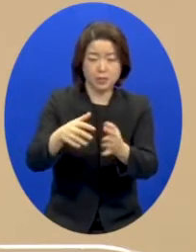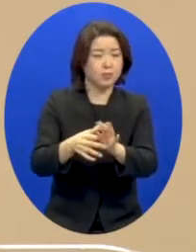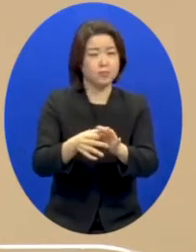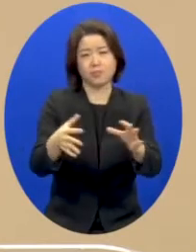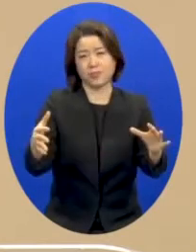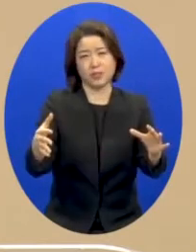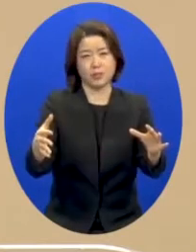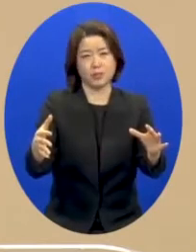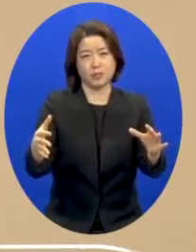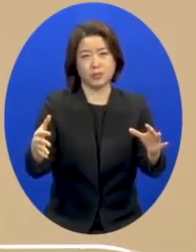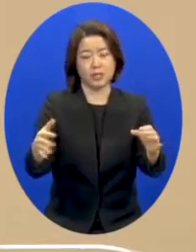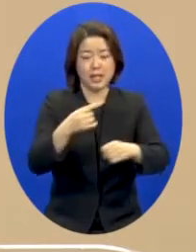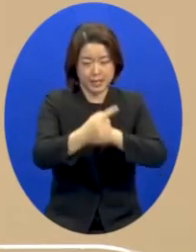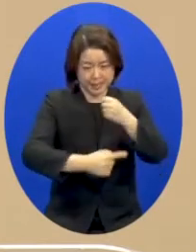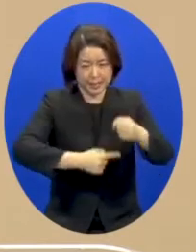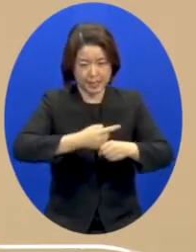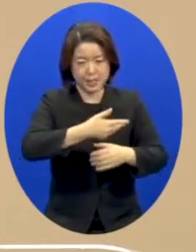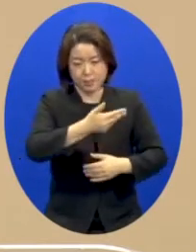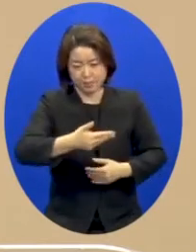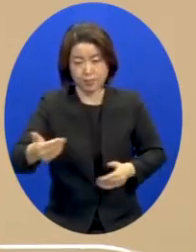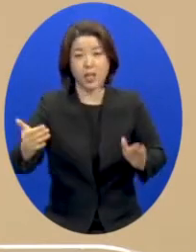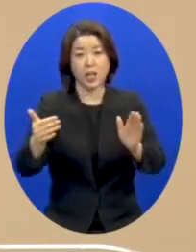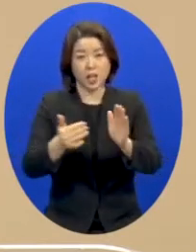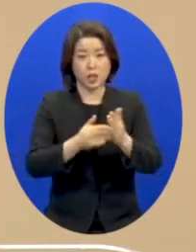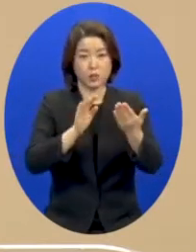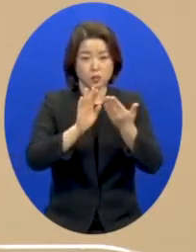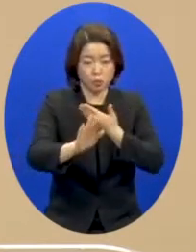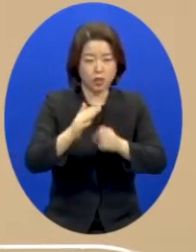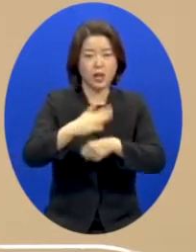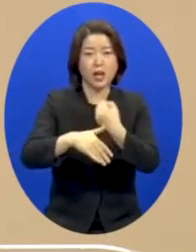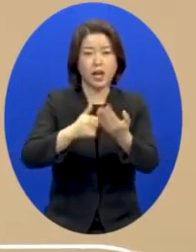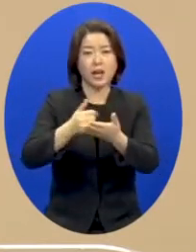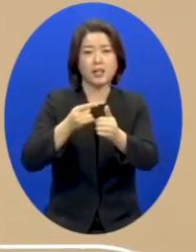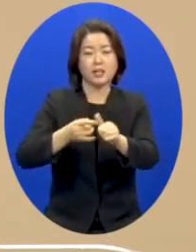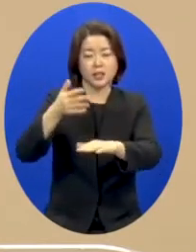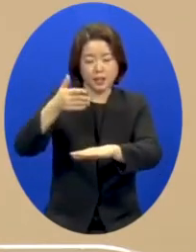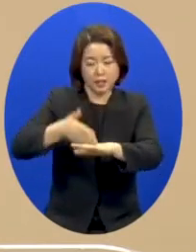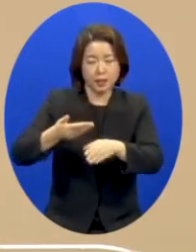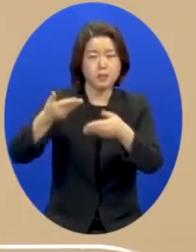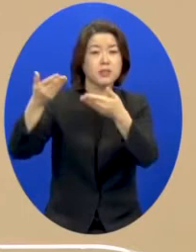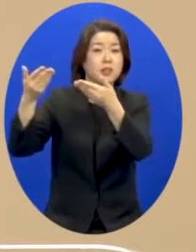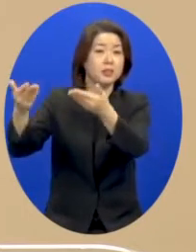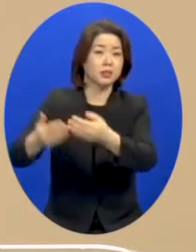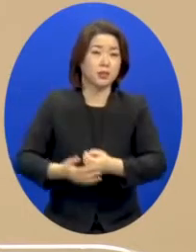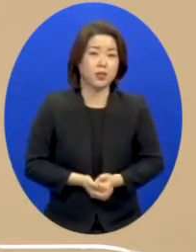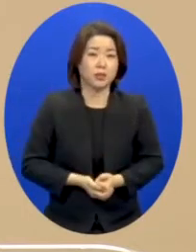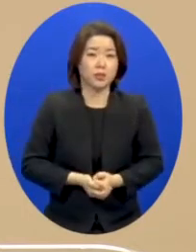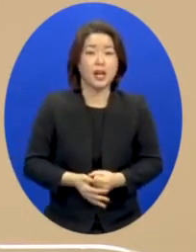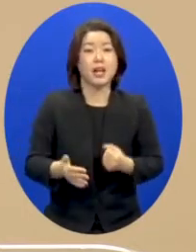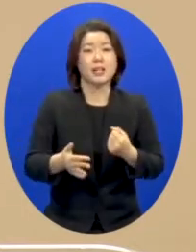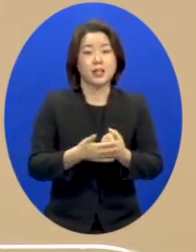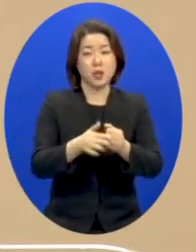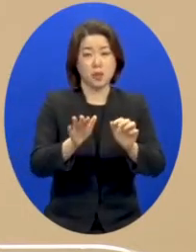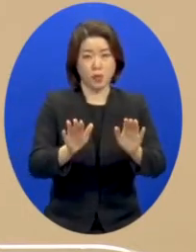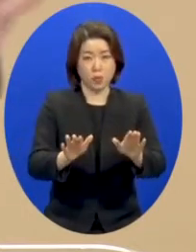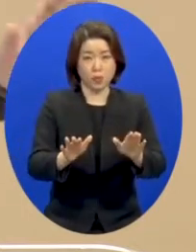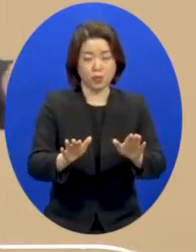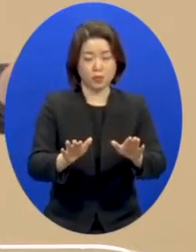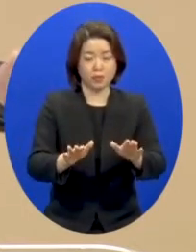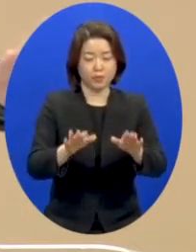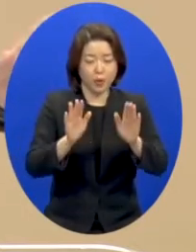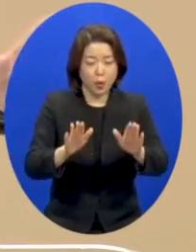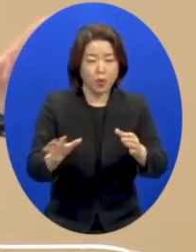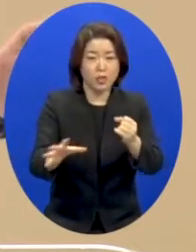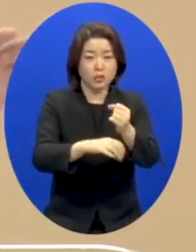상관없이 1년이 지나고 나면 하나님께 감사를 드립니다. 그러므로 오늘 이 시간에 오늘이